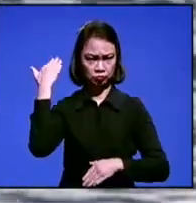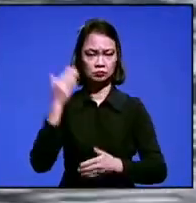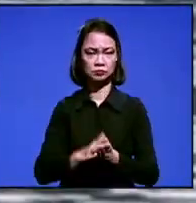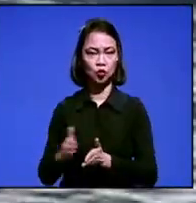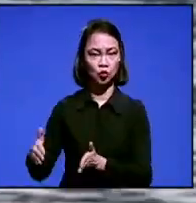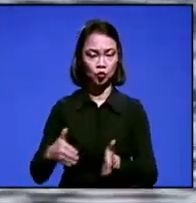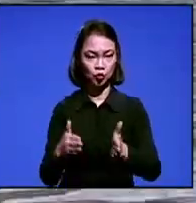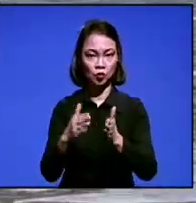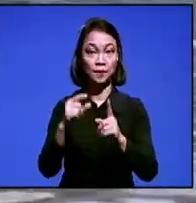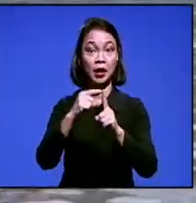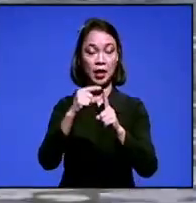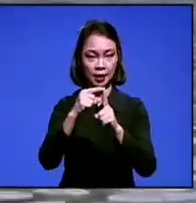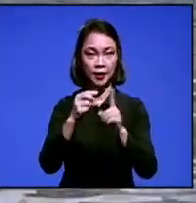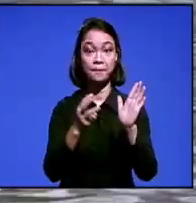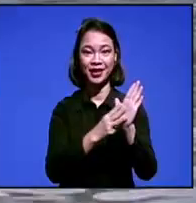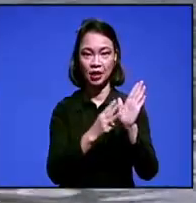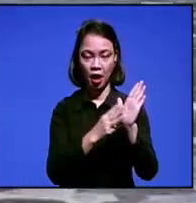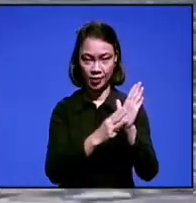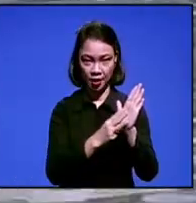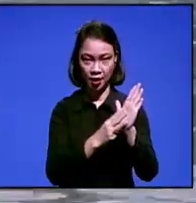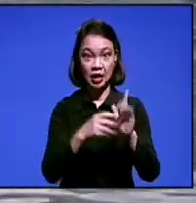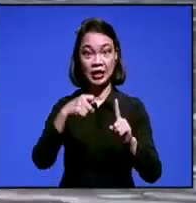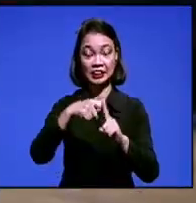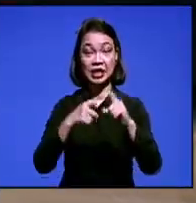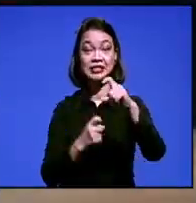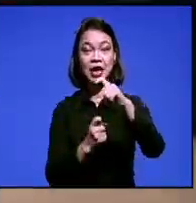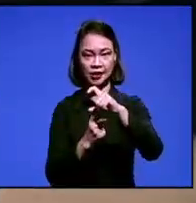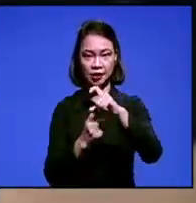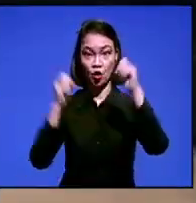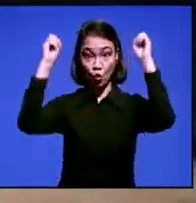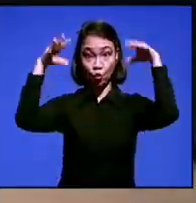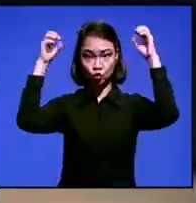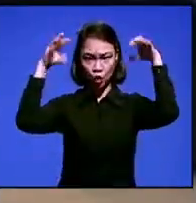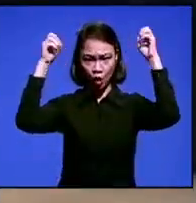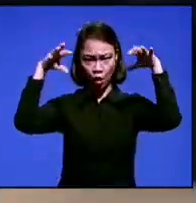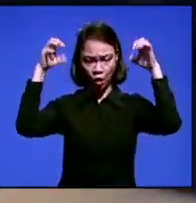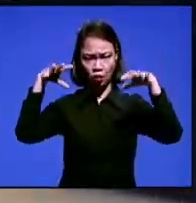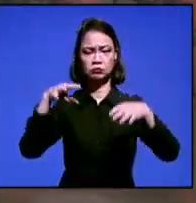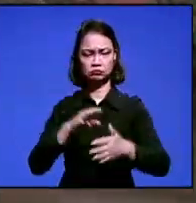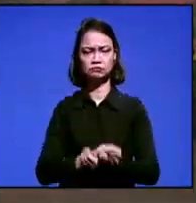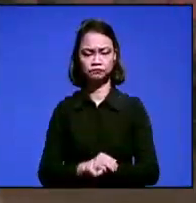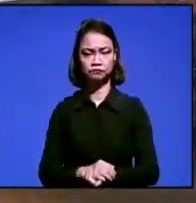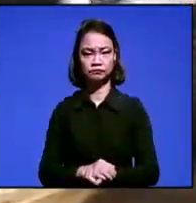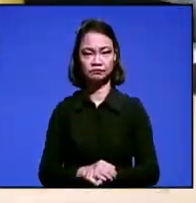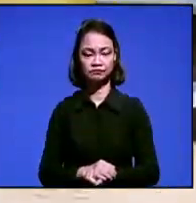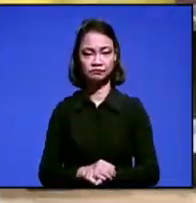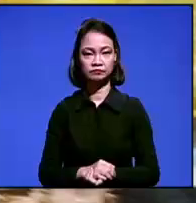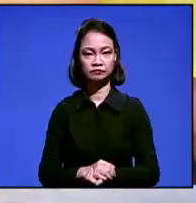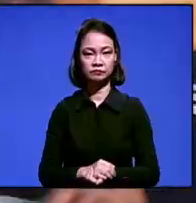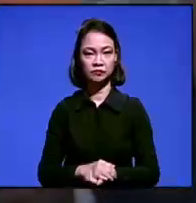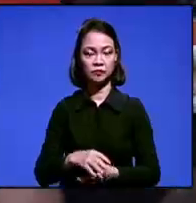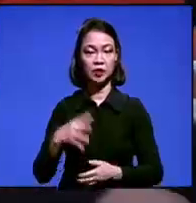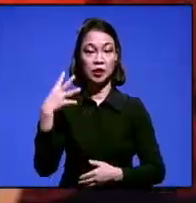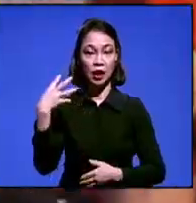yaitu Pangalengan Majalaya serta Kertasari diguyur hujan deras Chandra Febriana melaporkan di